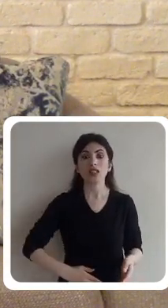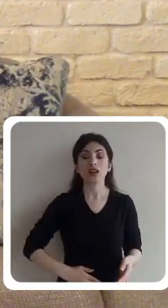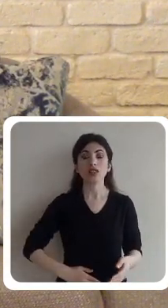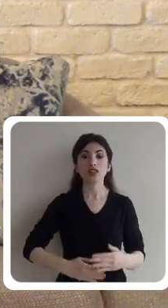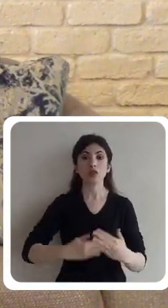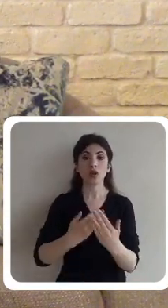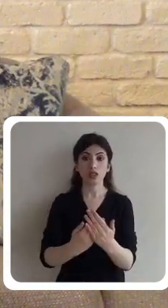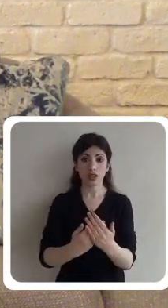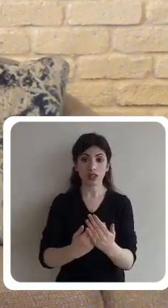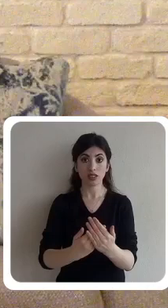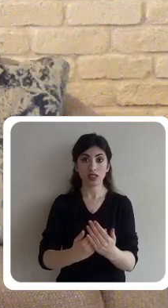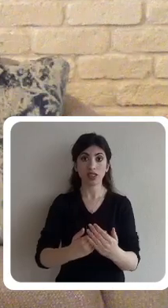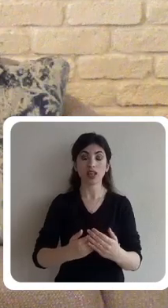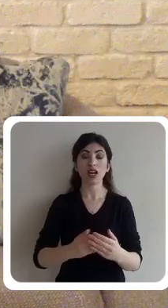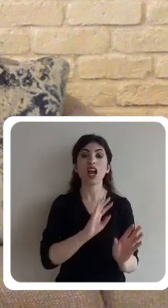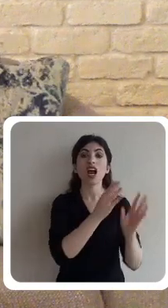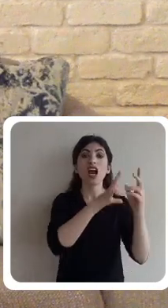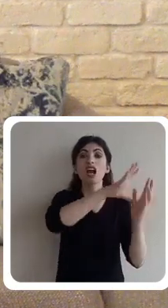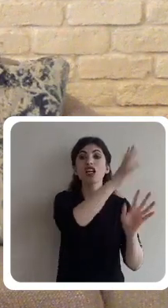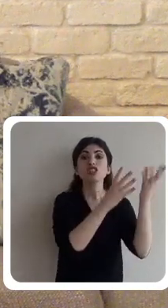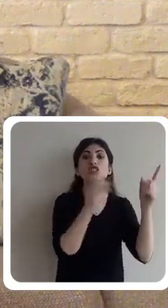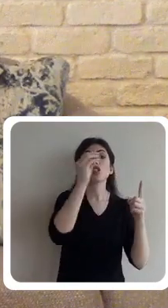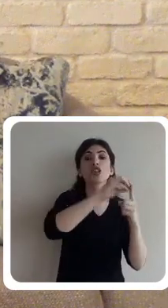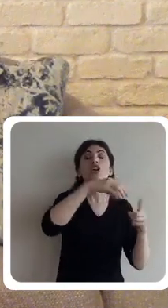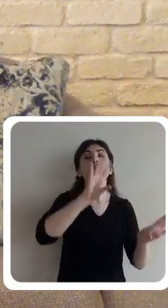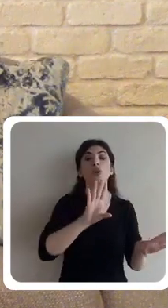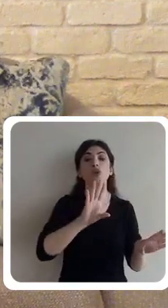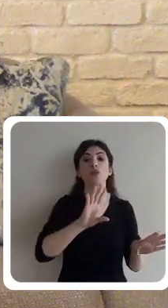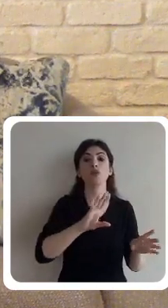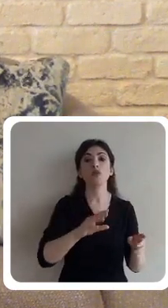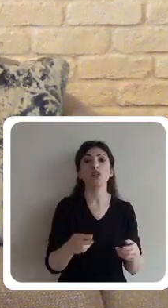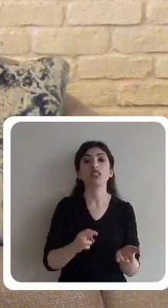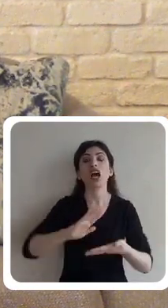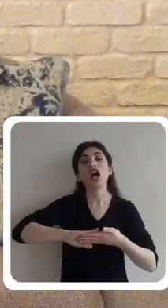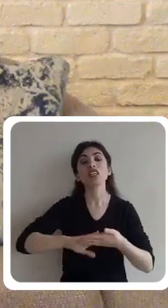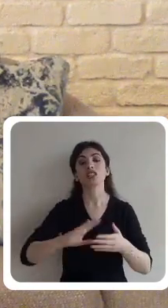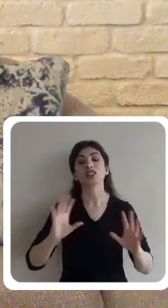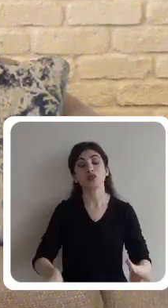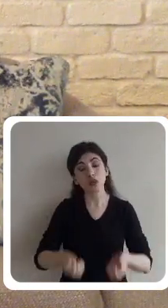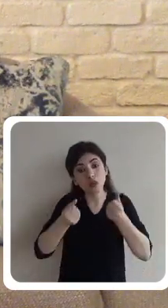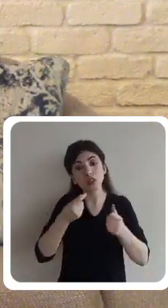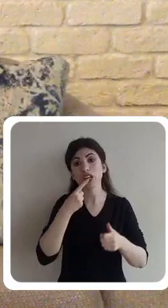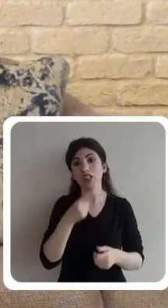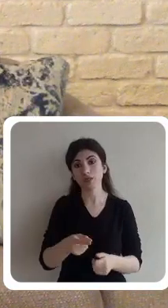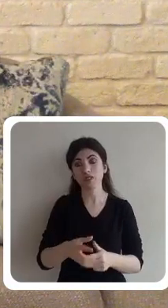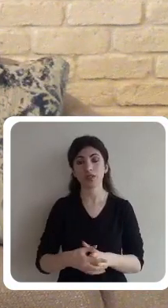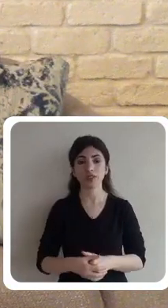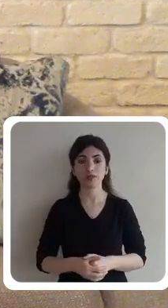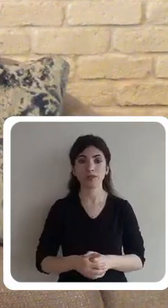Karnı doyan karga da çalıya konmaz. E çalıya konmazsa çalı da bana çırpı verir. Ben de Bit Hatun'u kurtarabilirim.